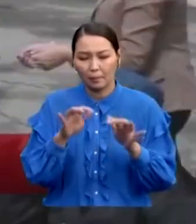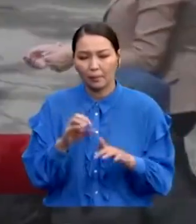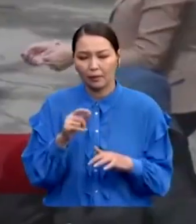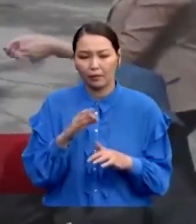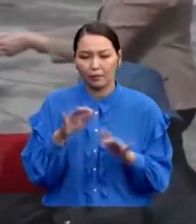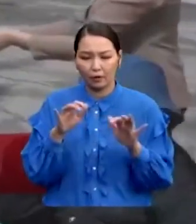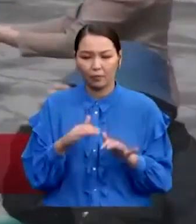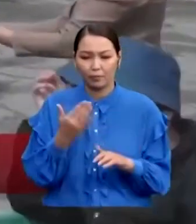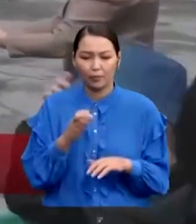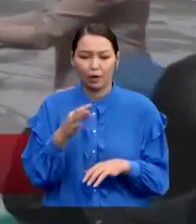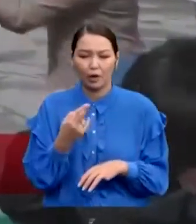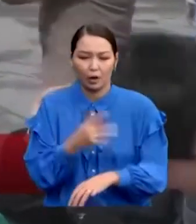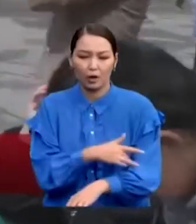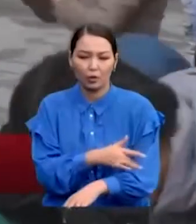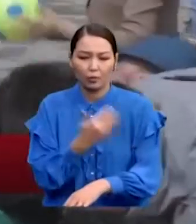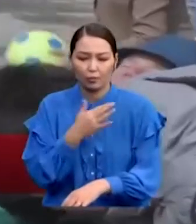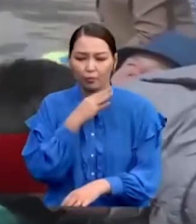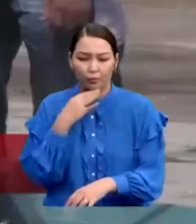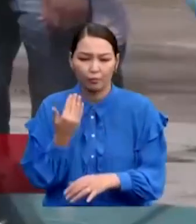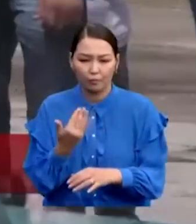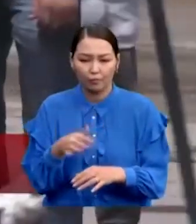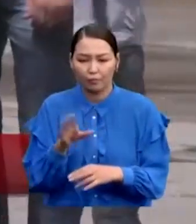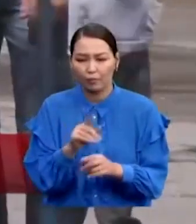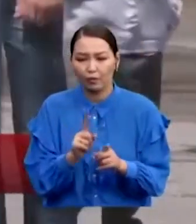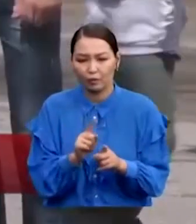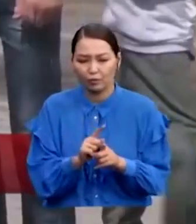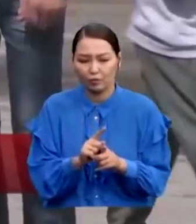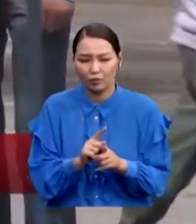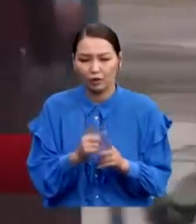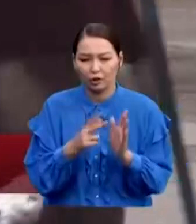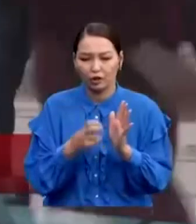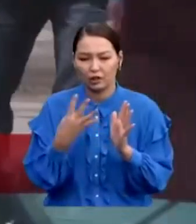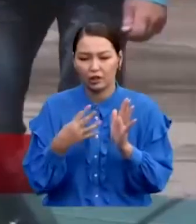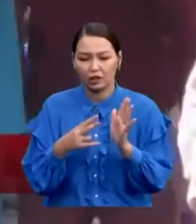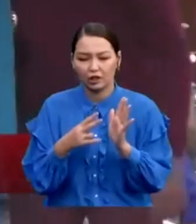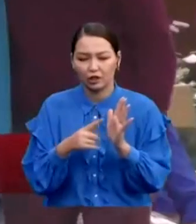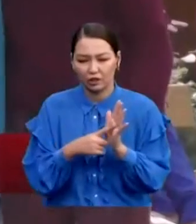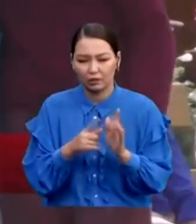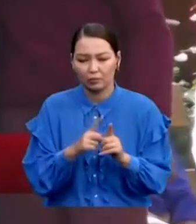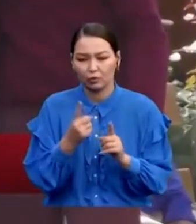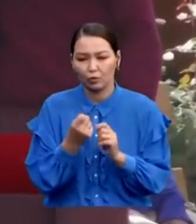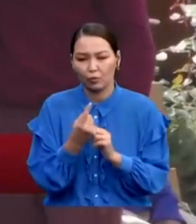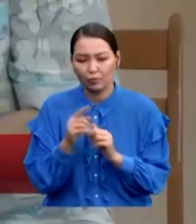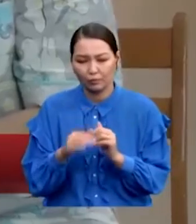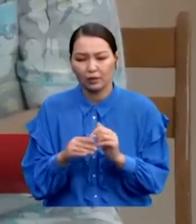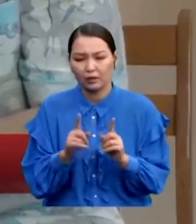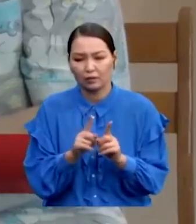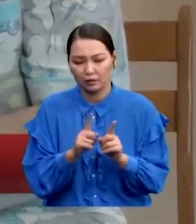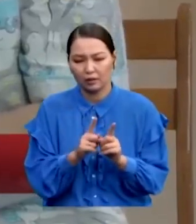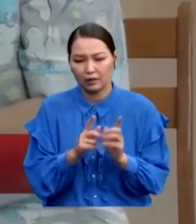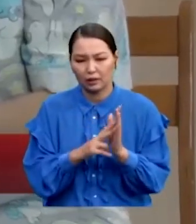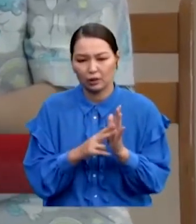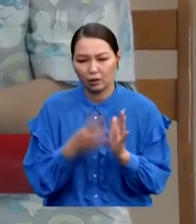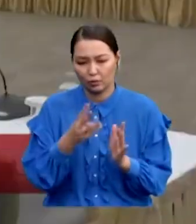елдегі әлеуметтік қызметкерлердің көбісі айына 34847-ден 111384 теңгеге дейін еңбек ақы алады. Ал